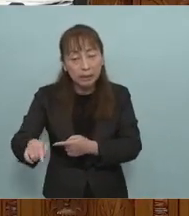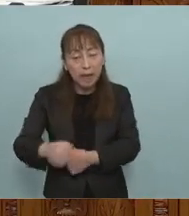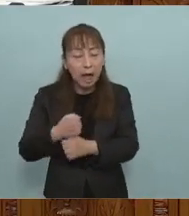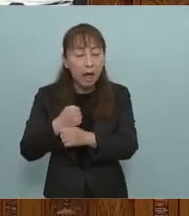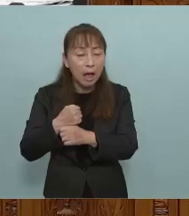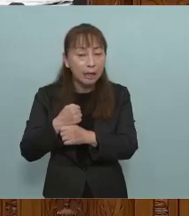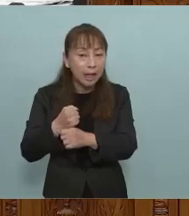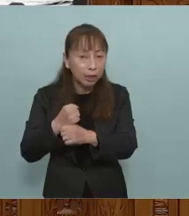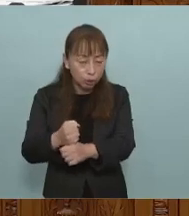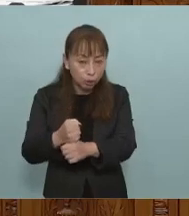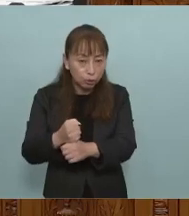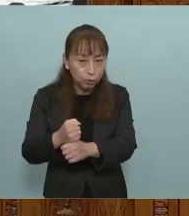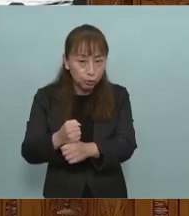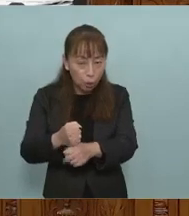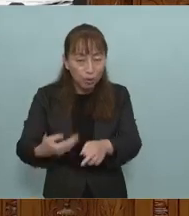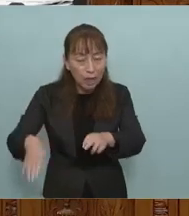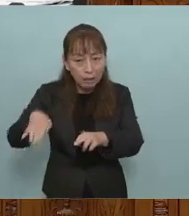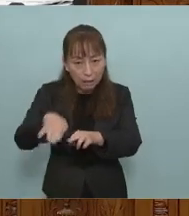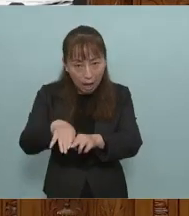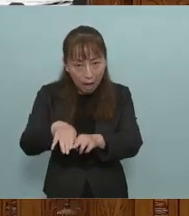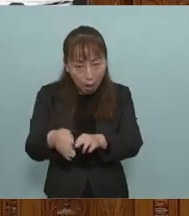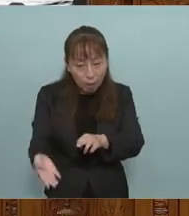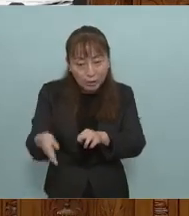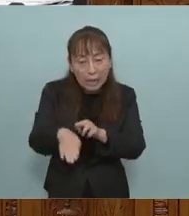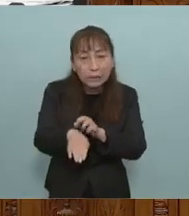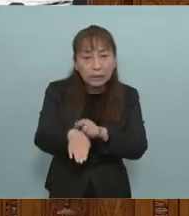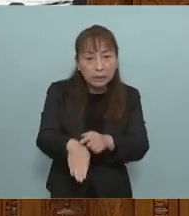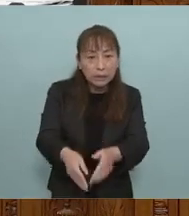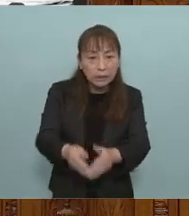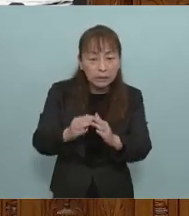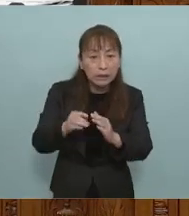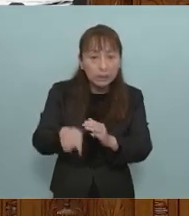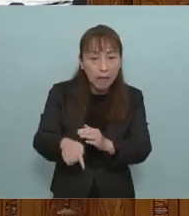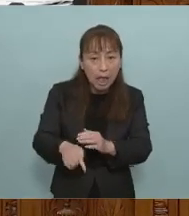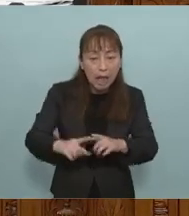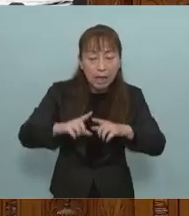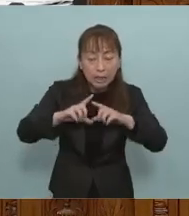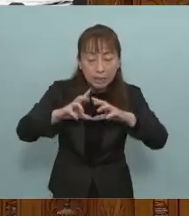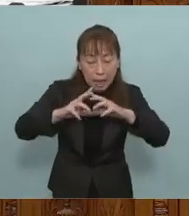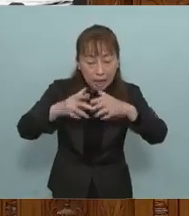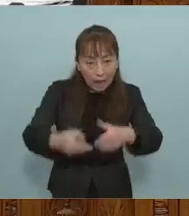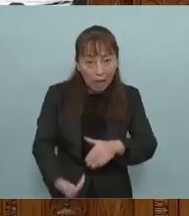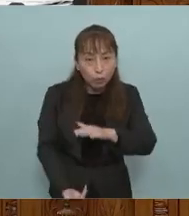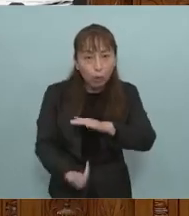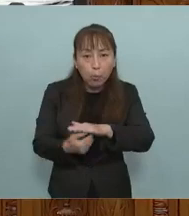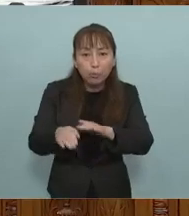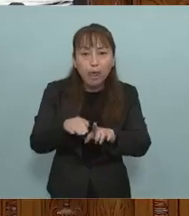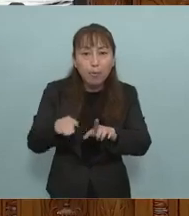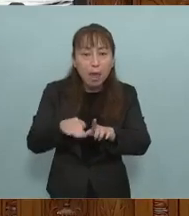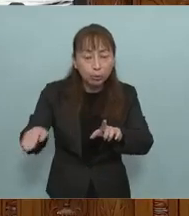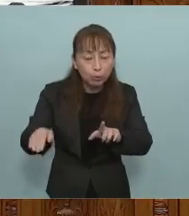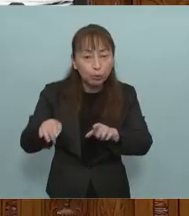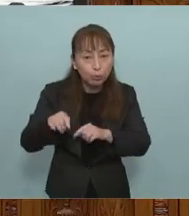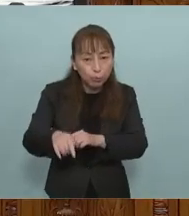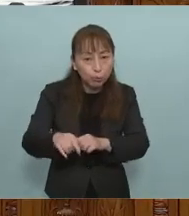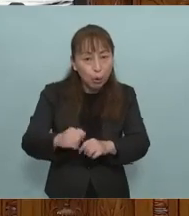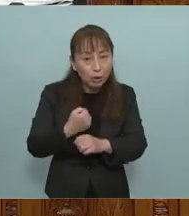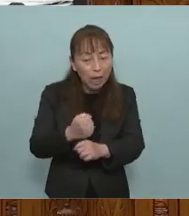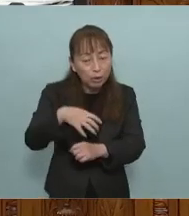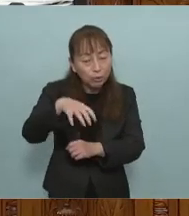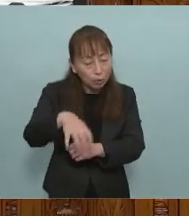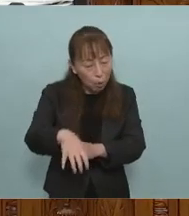略センターを設置するとともに、世界トップレベル研究開発拠点の形成の推